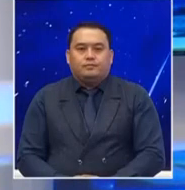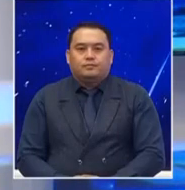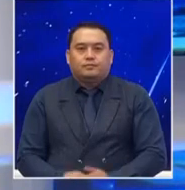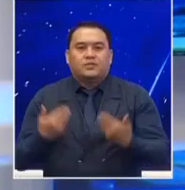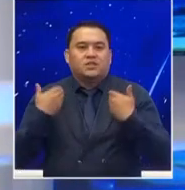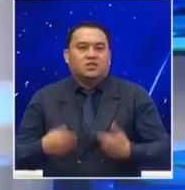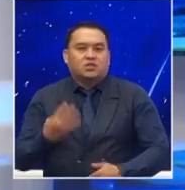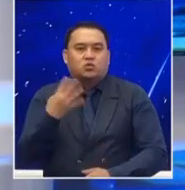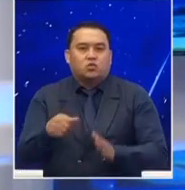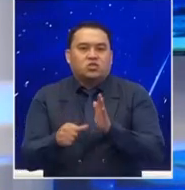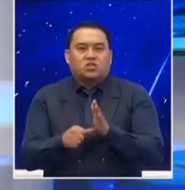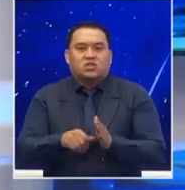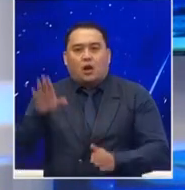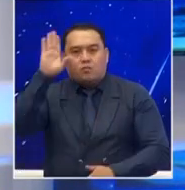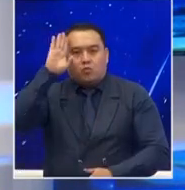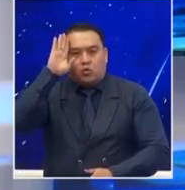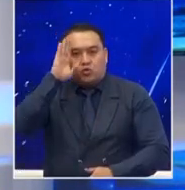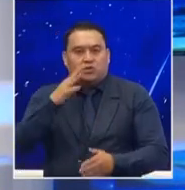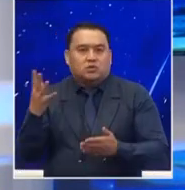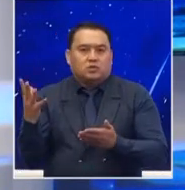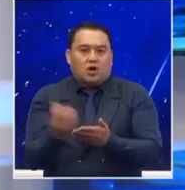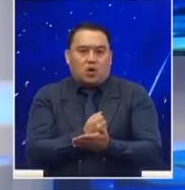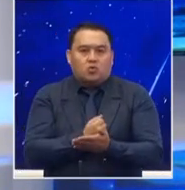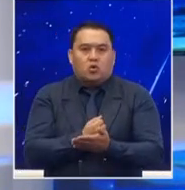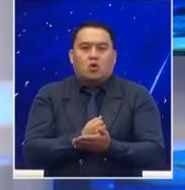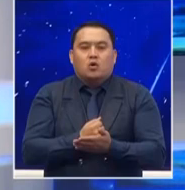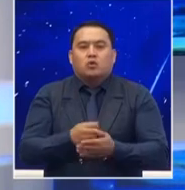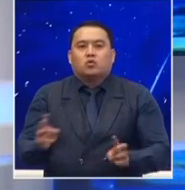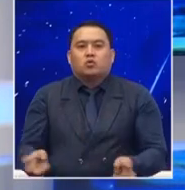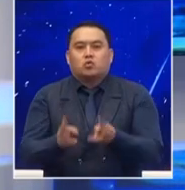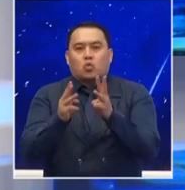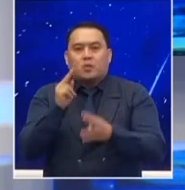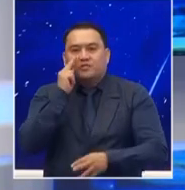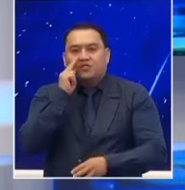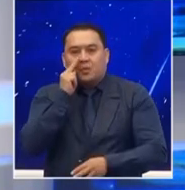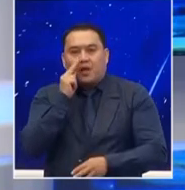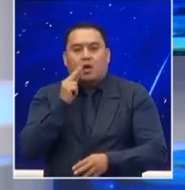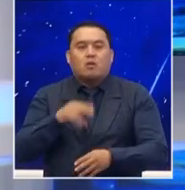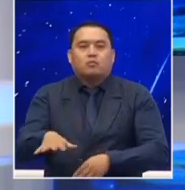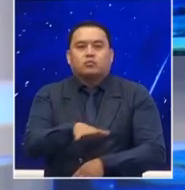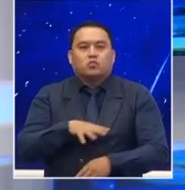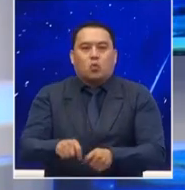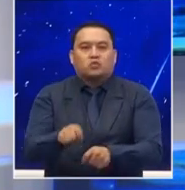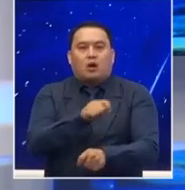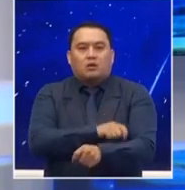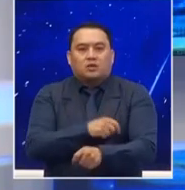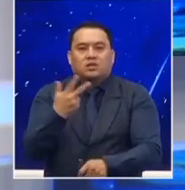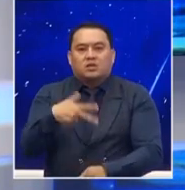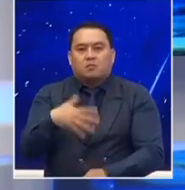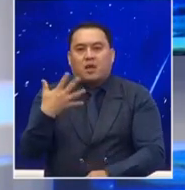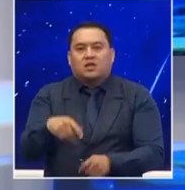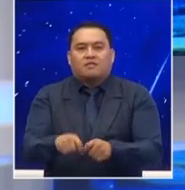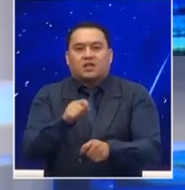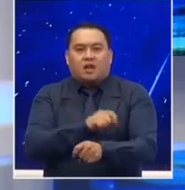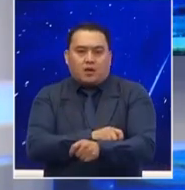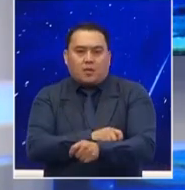Тело 46-летнего мужчины было обнаружено при тушении дома в Шымкенте. Площадь пожара составила 35